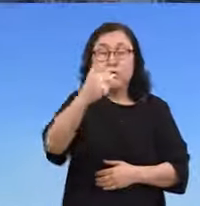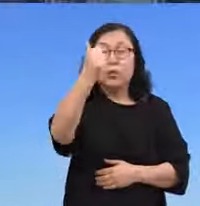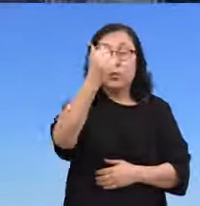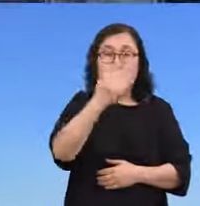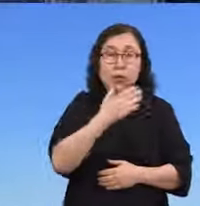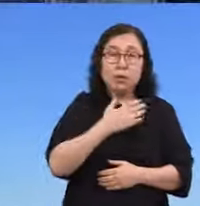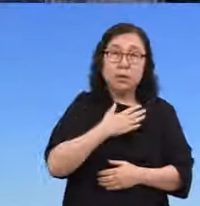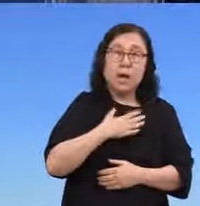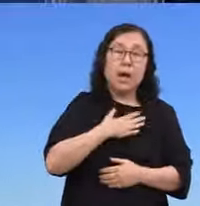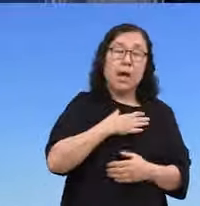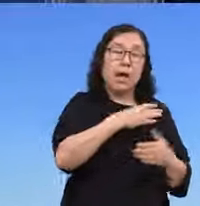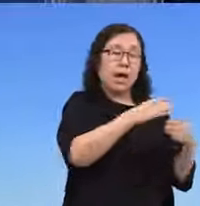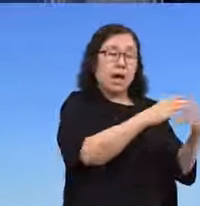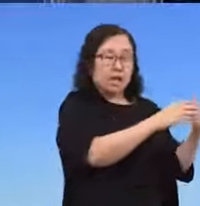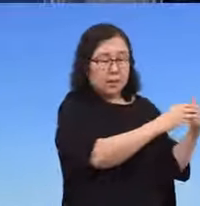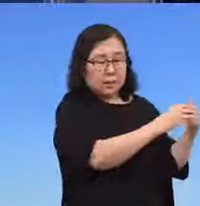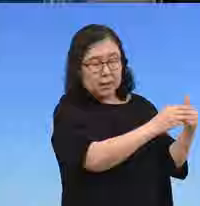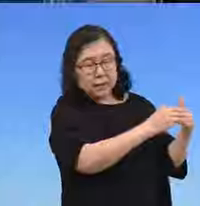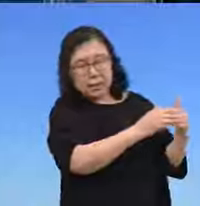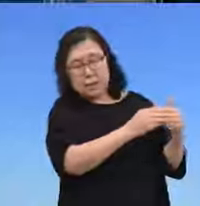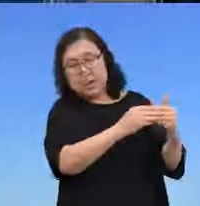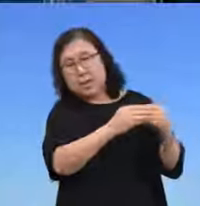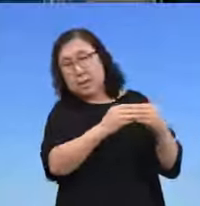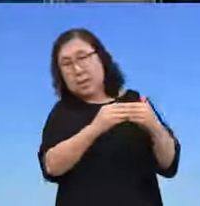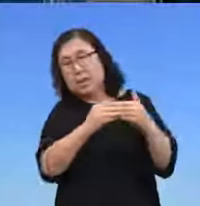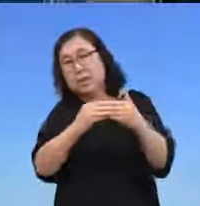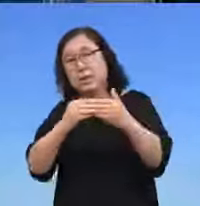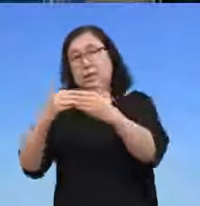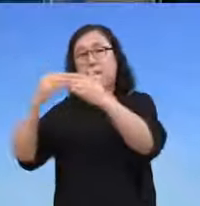주는 나를 이끄시어